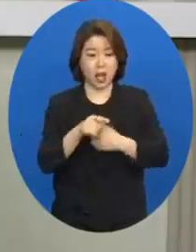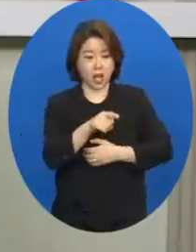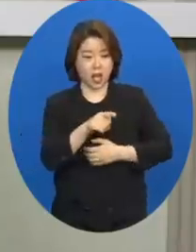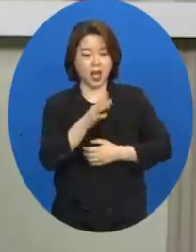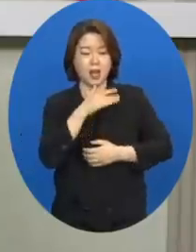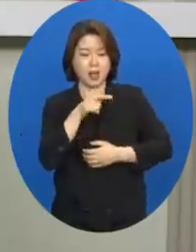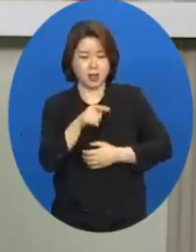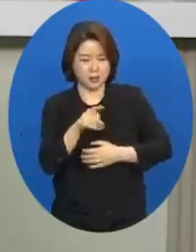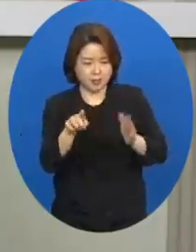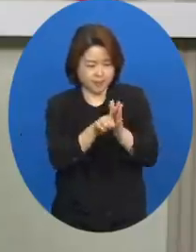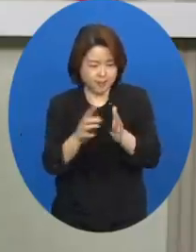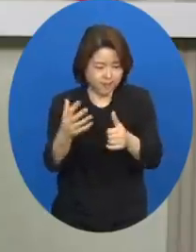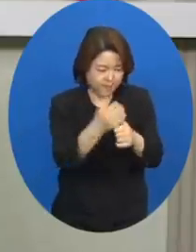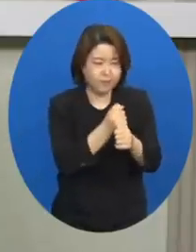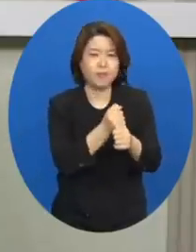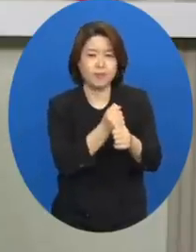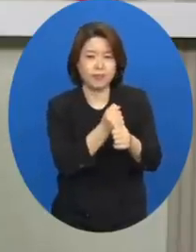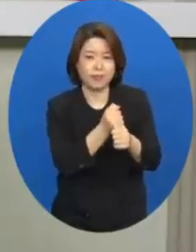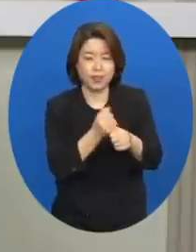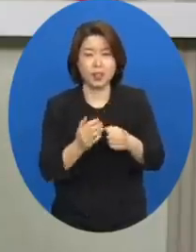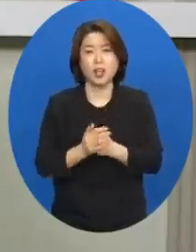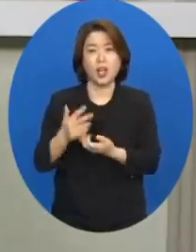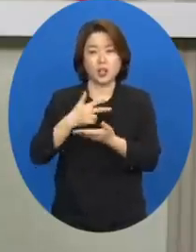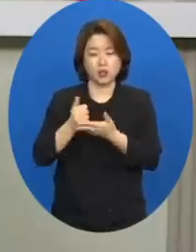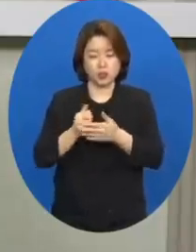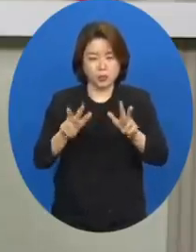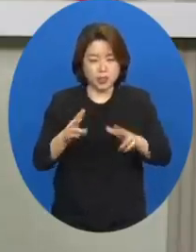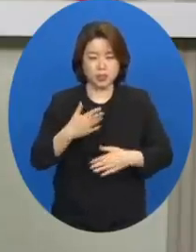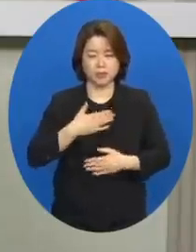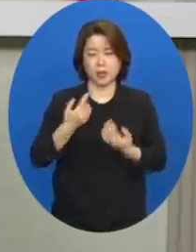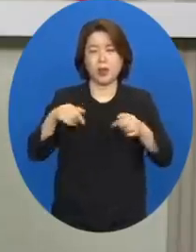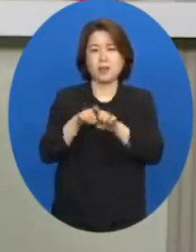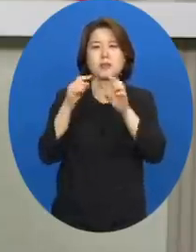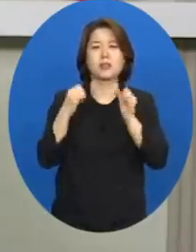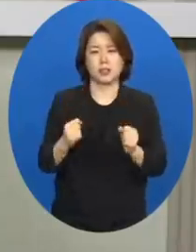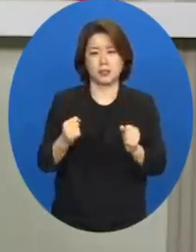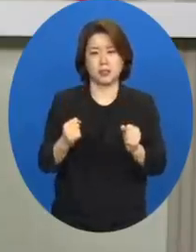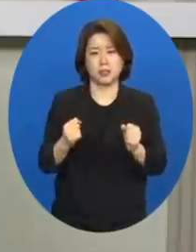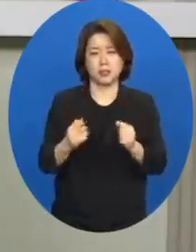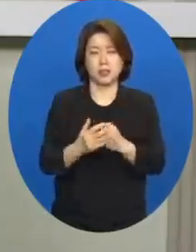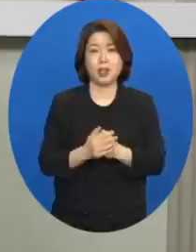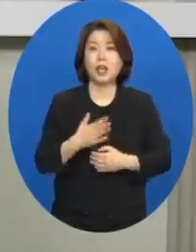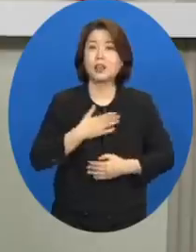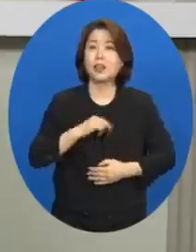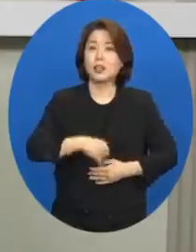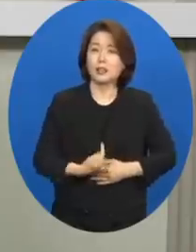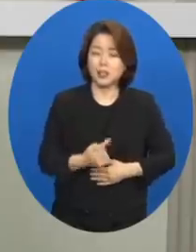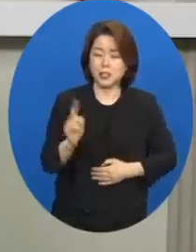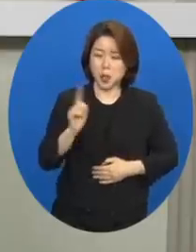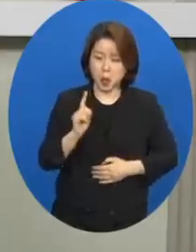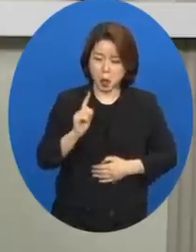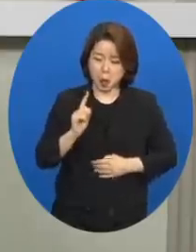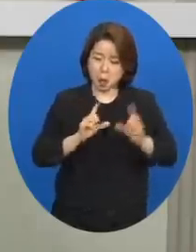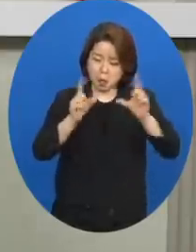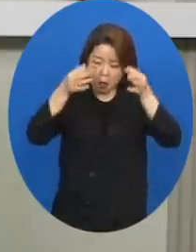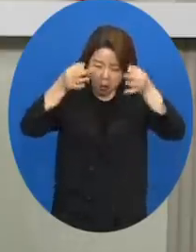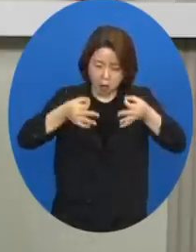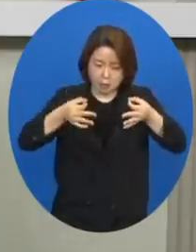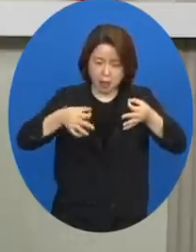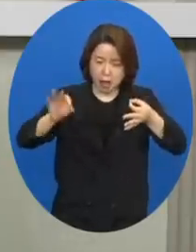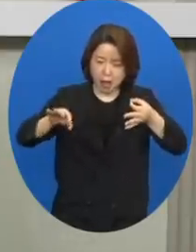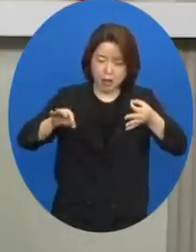붙잡은 겁니다 주님은 지금 나와 함께 계시다 저 자신이 어떠한 사람인가 는 중요하지